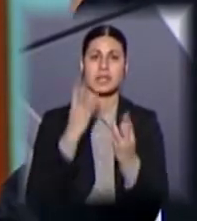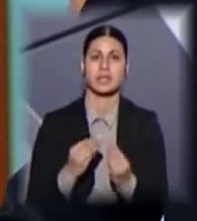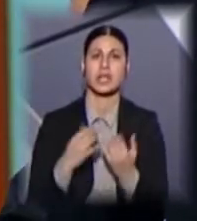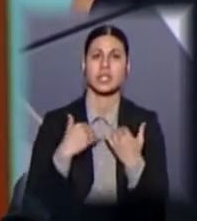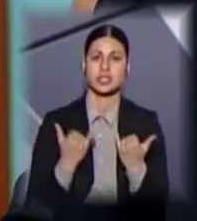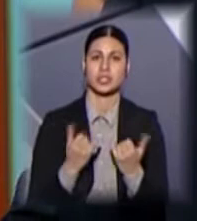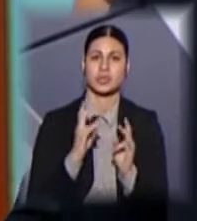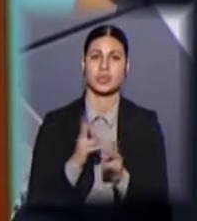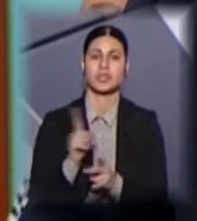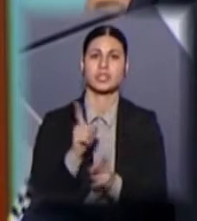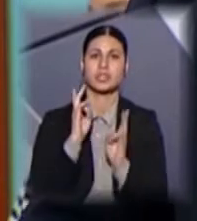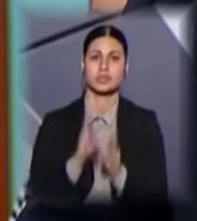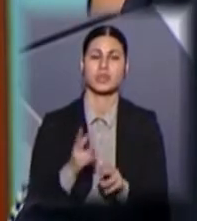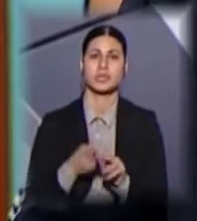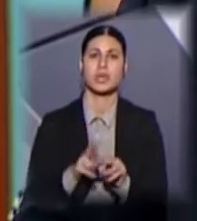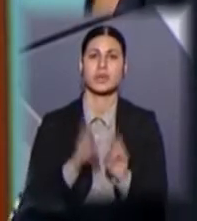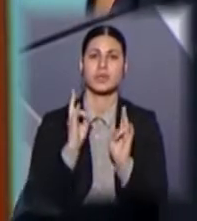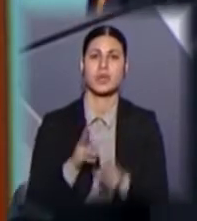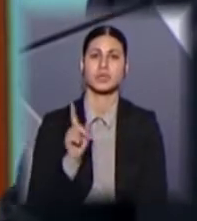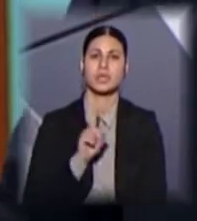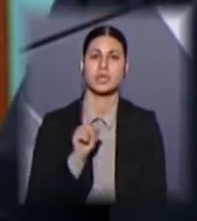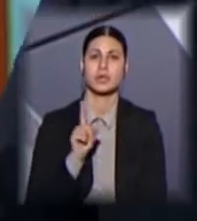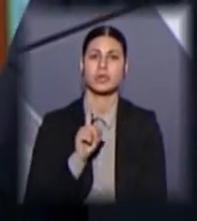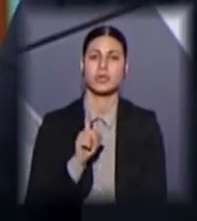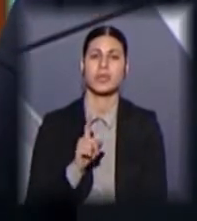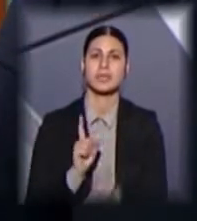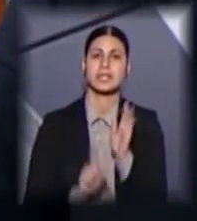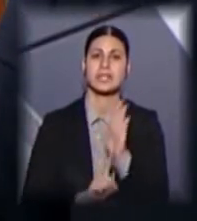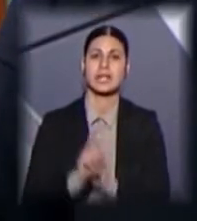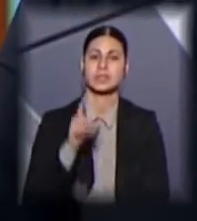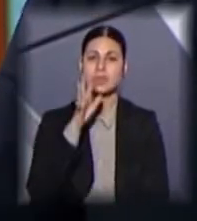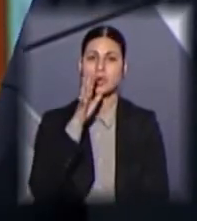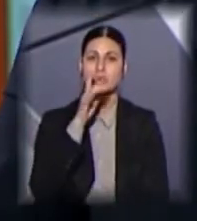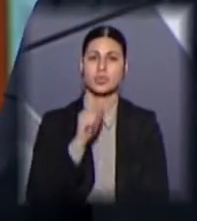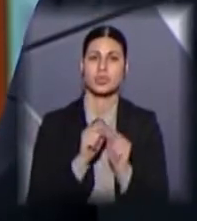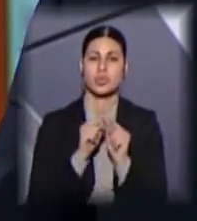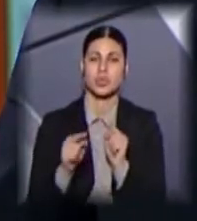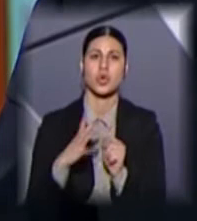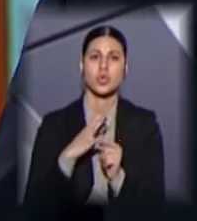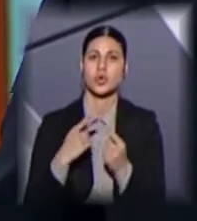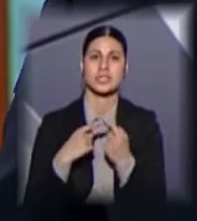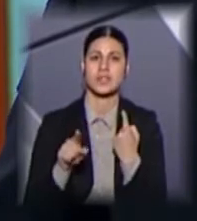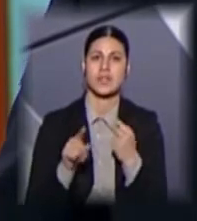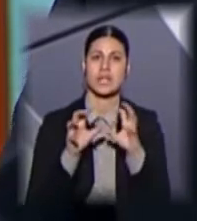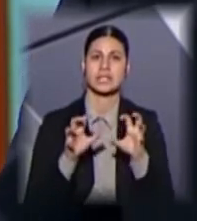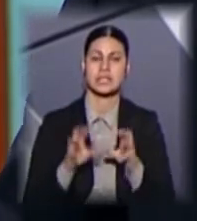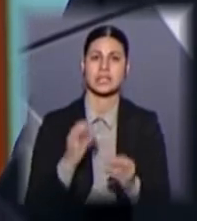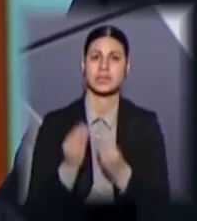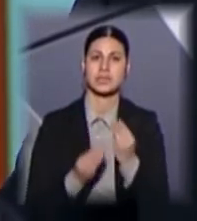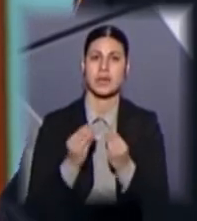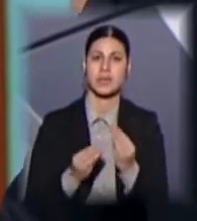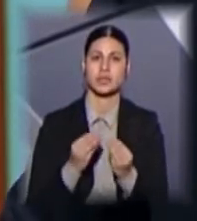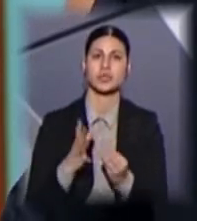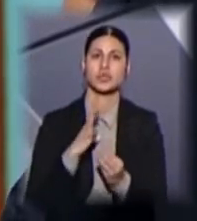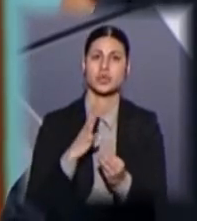რაც მოხდა, მოხდა ის, რომ გრიფირების პროცესის დაწყებისას იყო აბსოლუტურად სხვა წესები თამაშის, შემოღებული